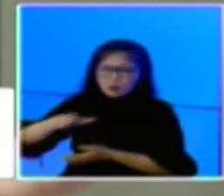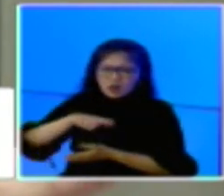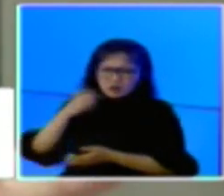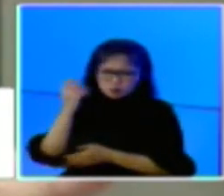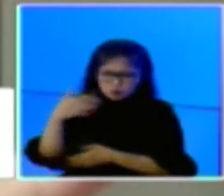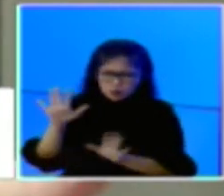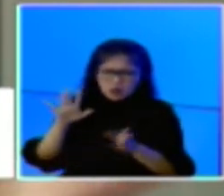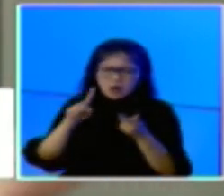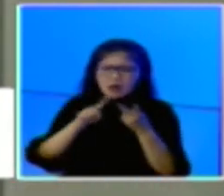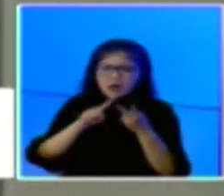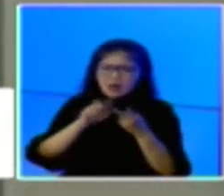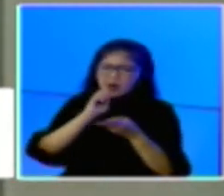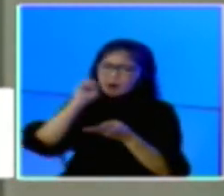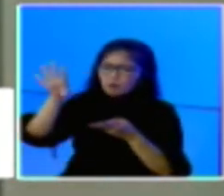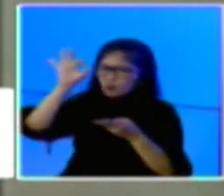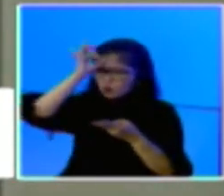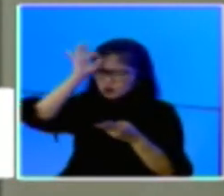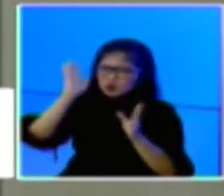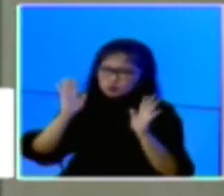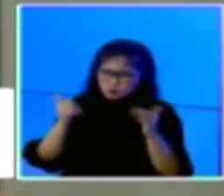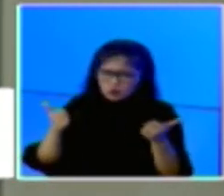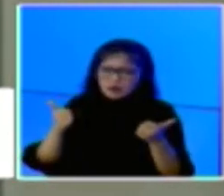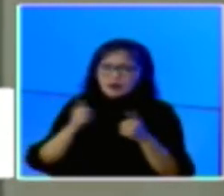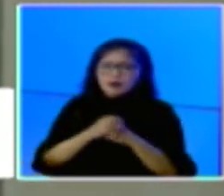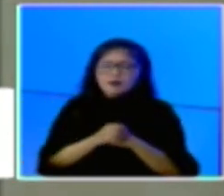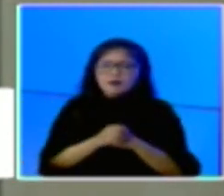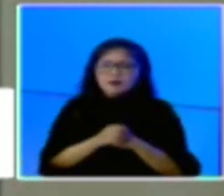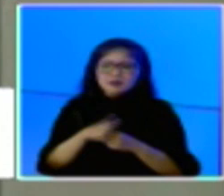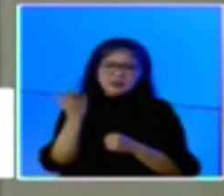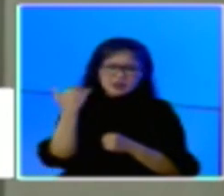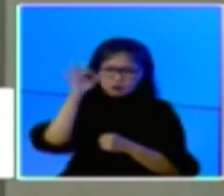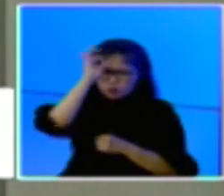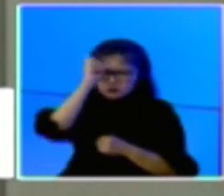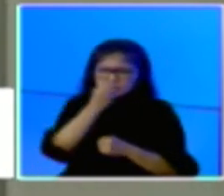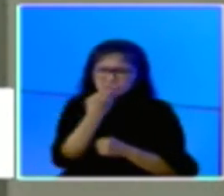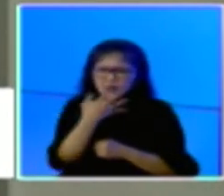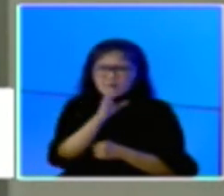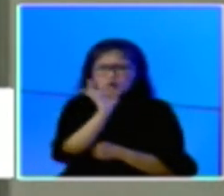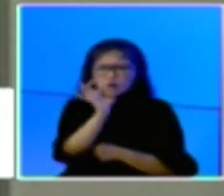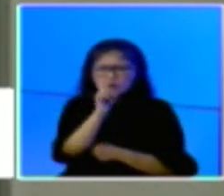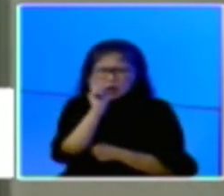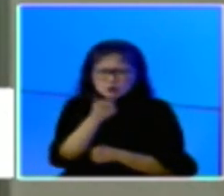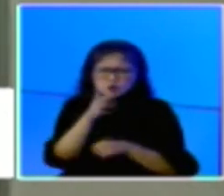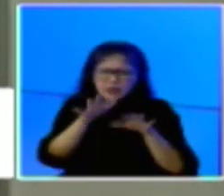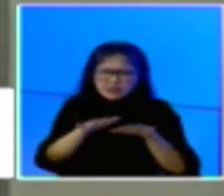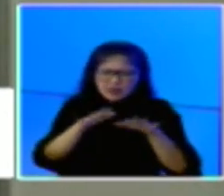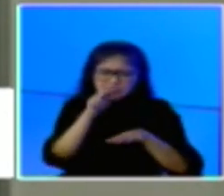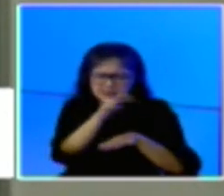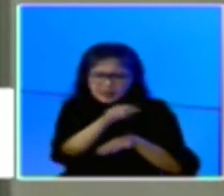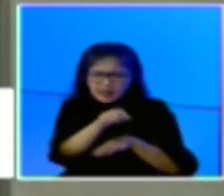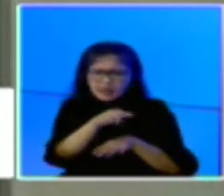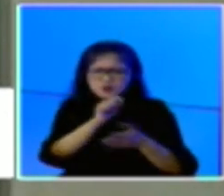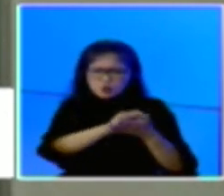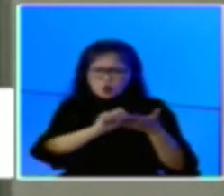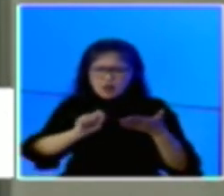Jadi dikasih himbauan gitu. Jadi agar orang tua lebih hati-hati pulang sekolah, anak harus